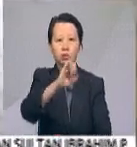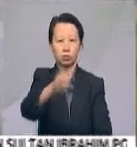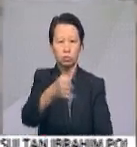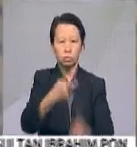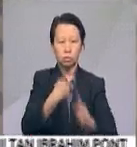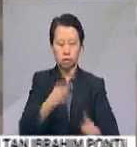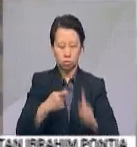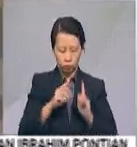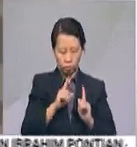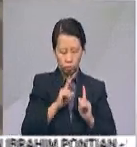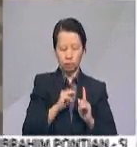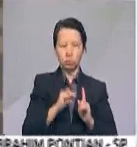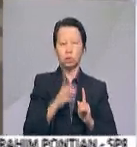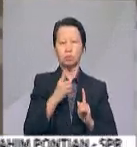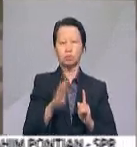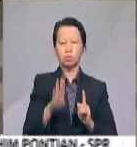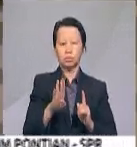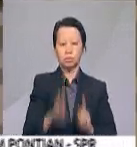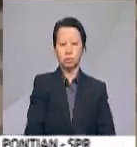daripada 1MDB.